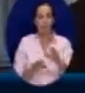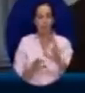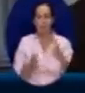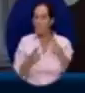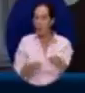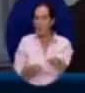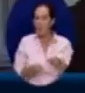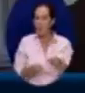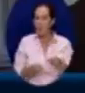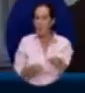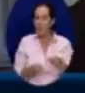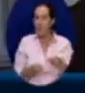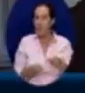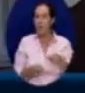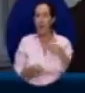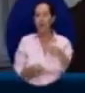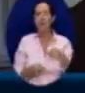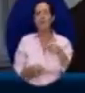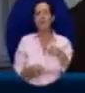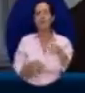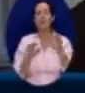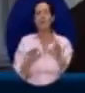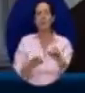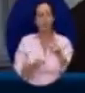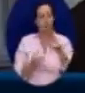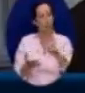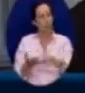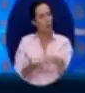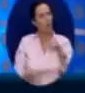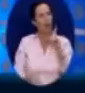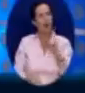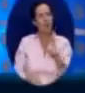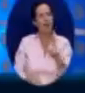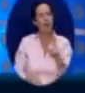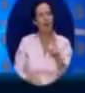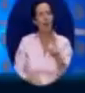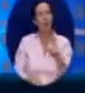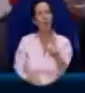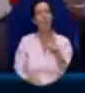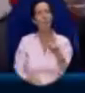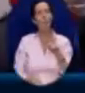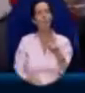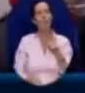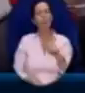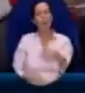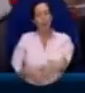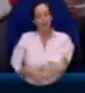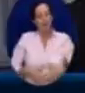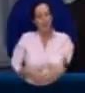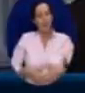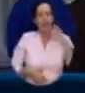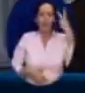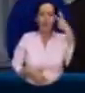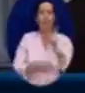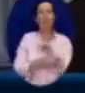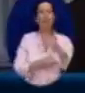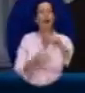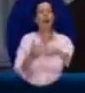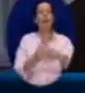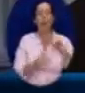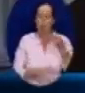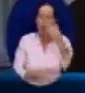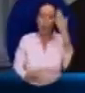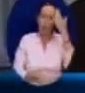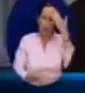זה. זה השאלה הבאה. זה בדיוק. את צודקת, אבל. לא, כאילו מהבטן אתה מבין מיד על מה מדובר, כי